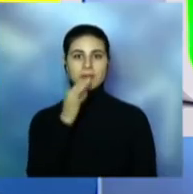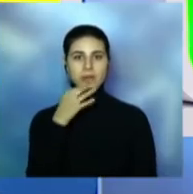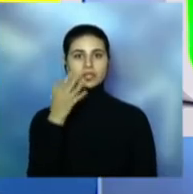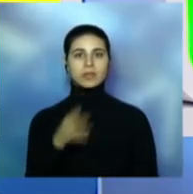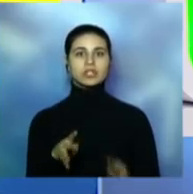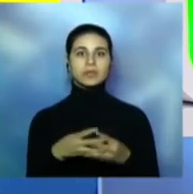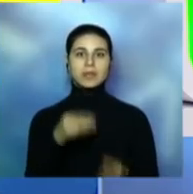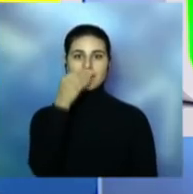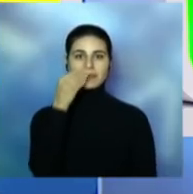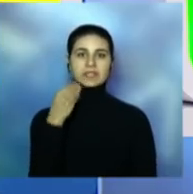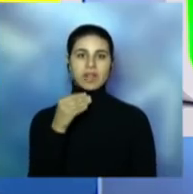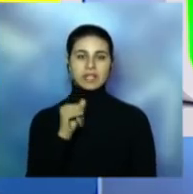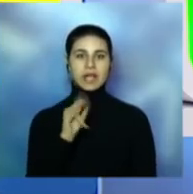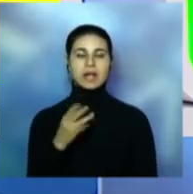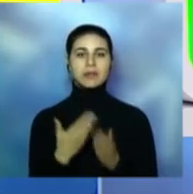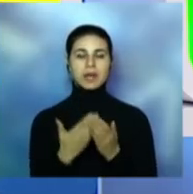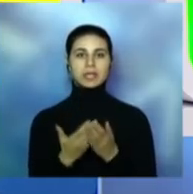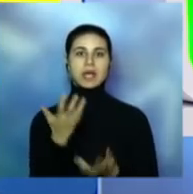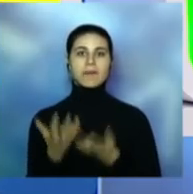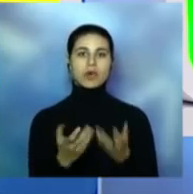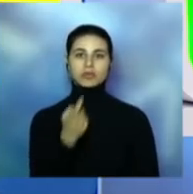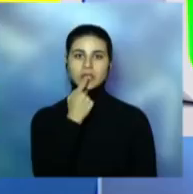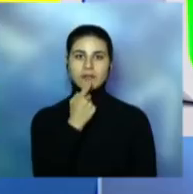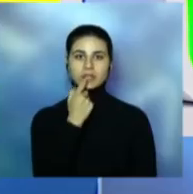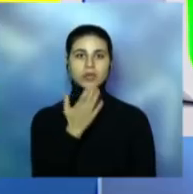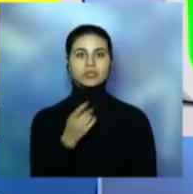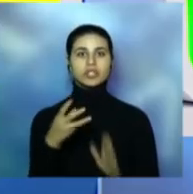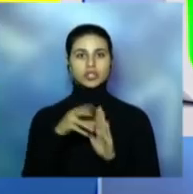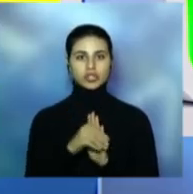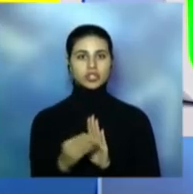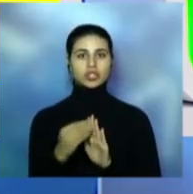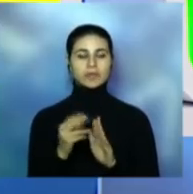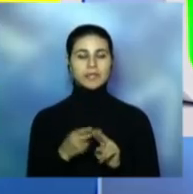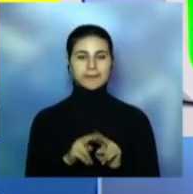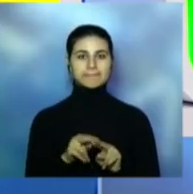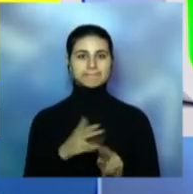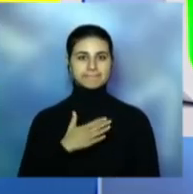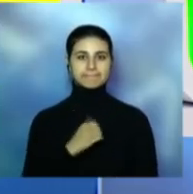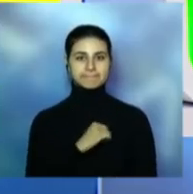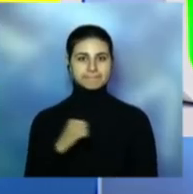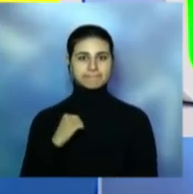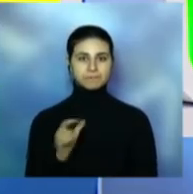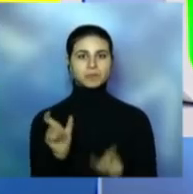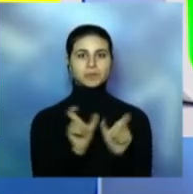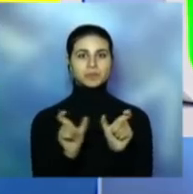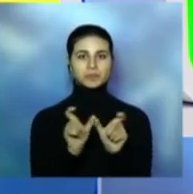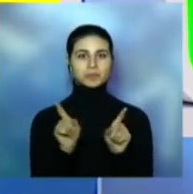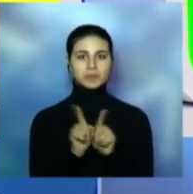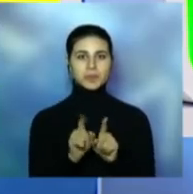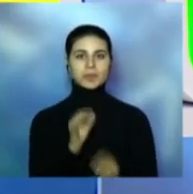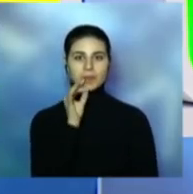შევკმაზოთ მწვანილით ან მაგალითად მოხარშული კვერცხით, რომელსაც შიგნით ჩავდებთ, ეს ჩემი კომპონენტი, რომელიც